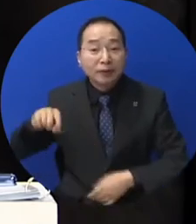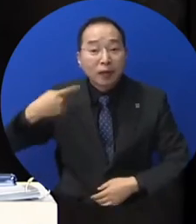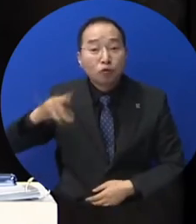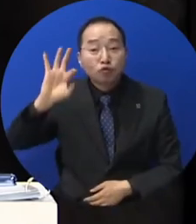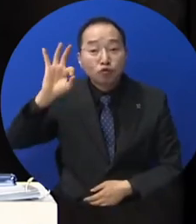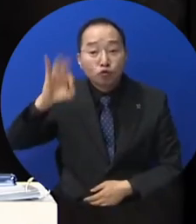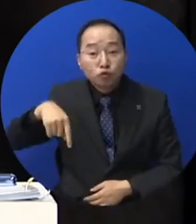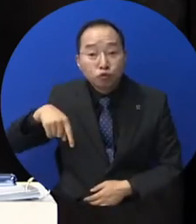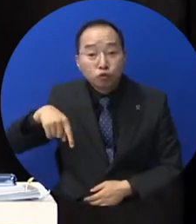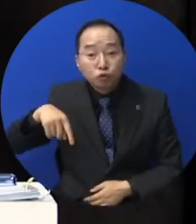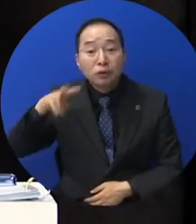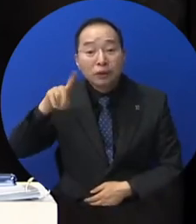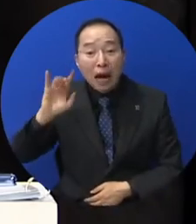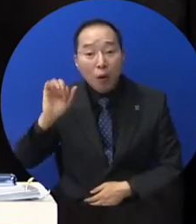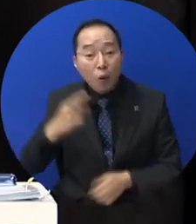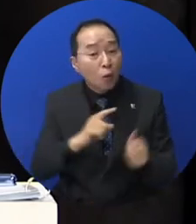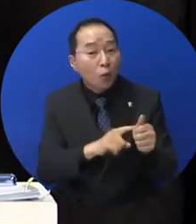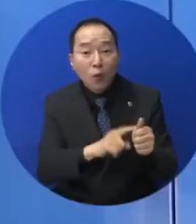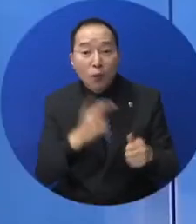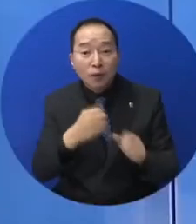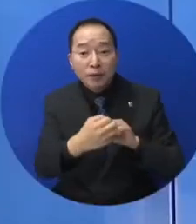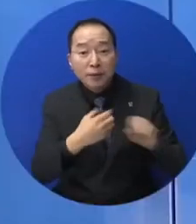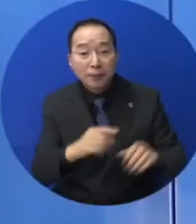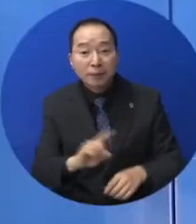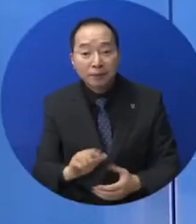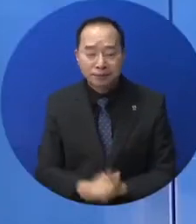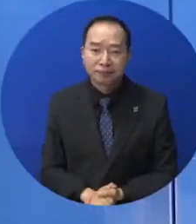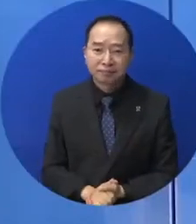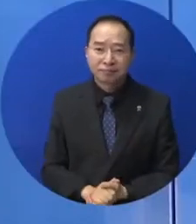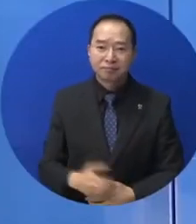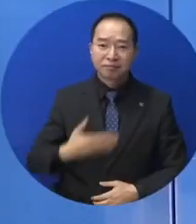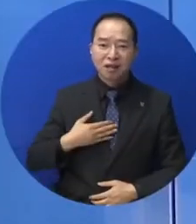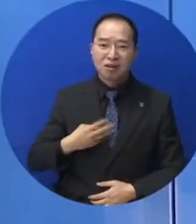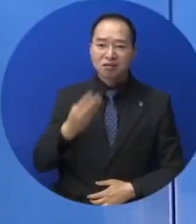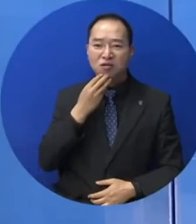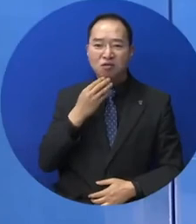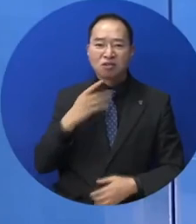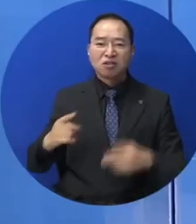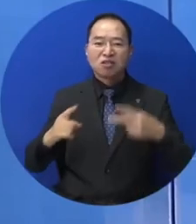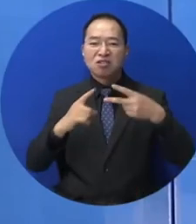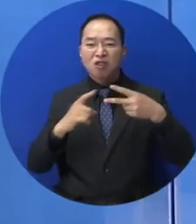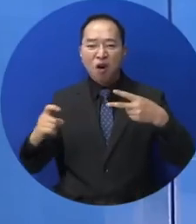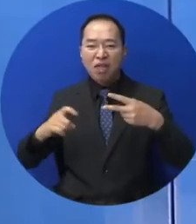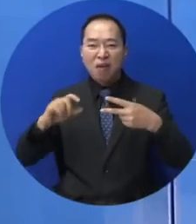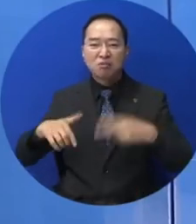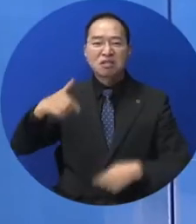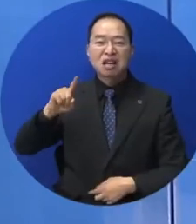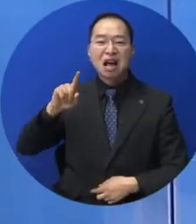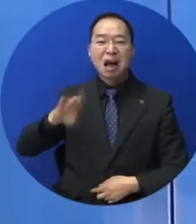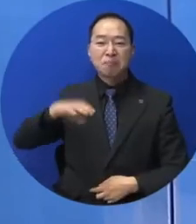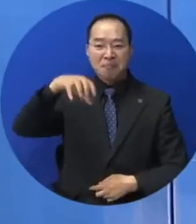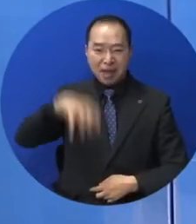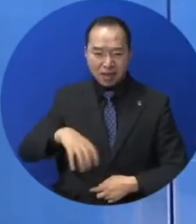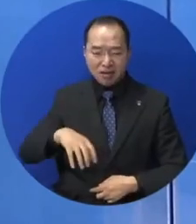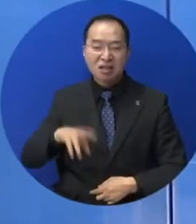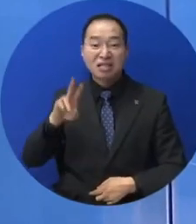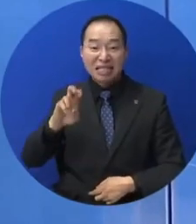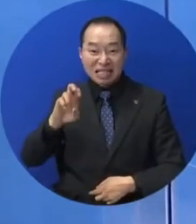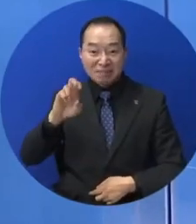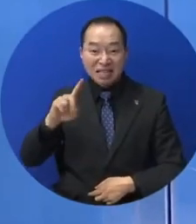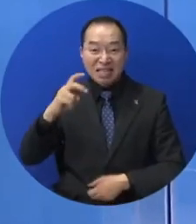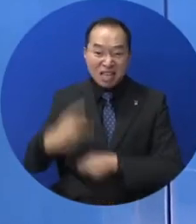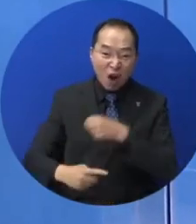후보는 어떤 답변을 해주시겠습니까? 네, 제가 서울 서대문갑에서 20여 년간 정치하면서 재건축 재개발을